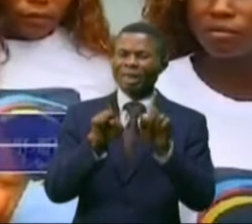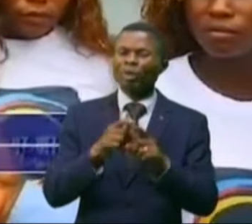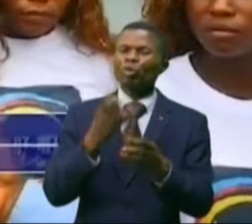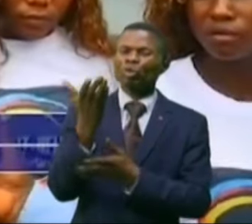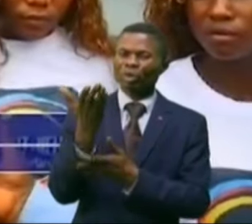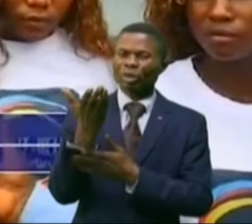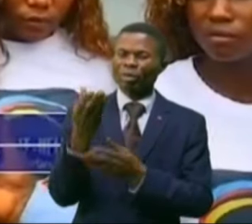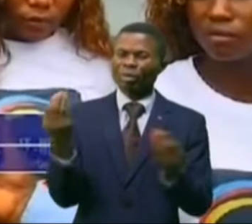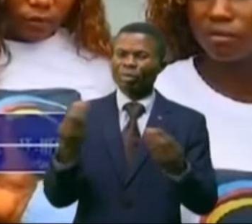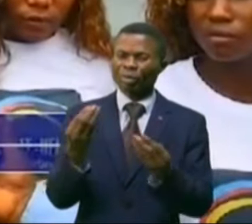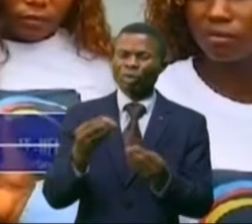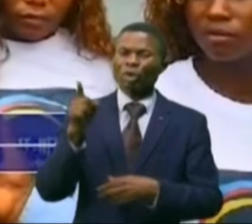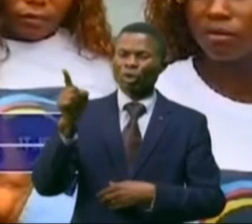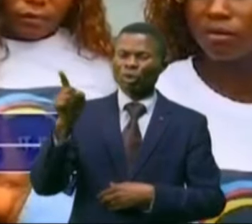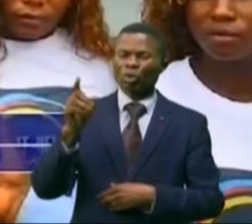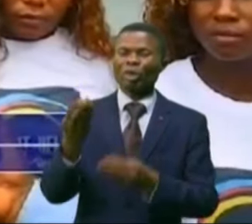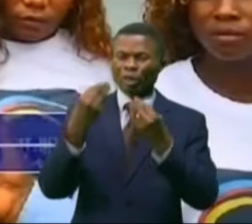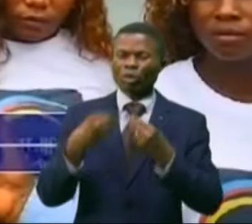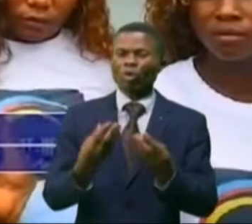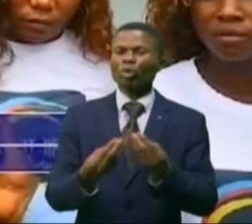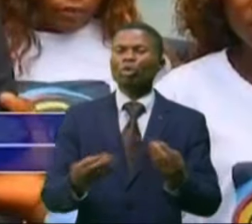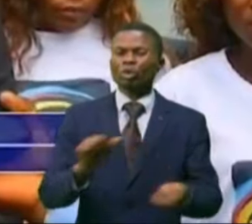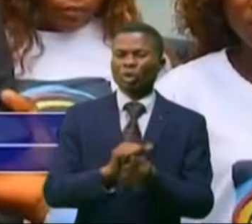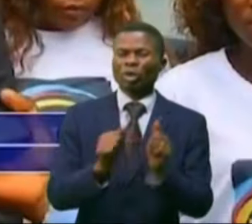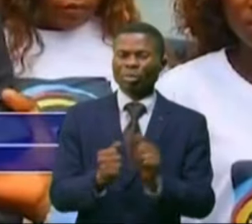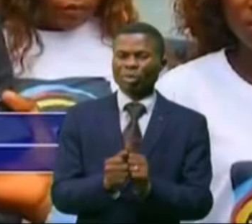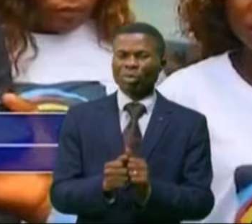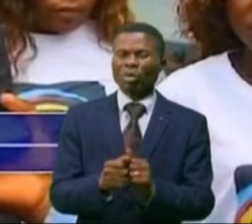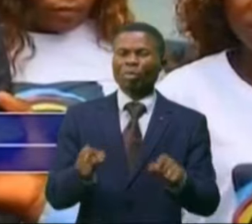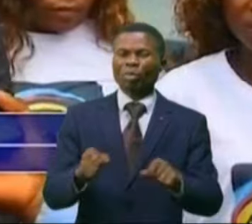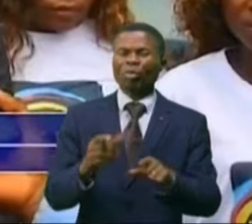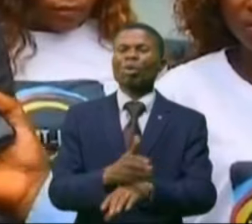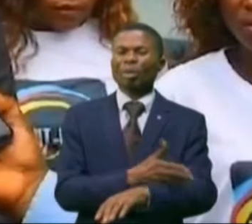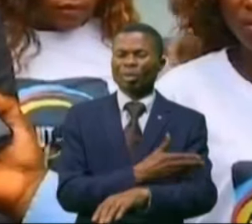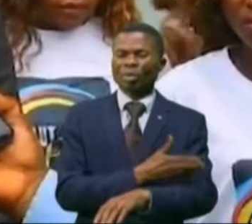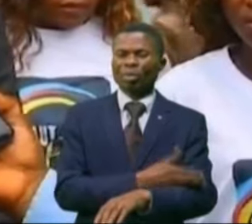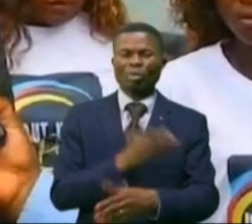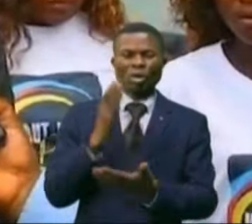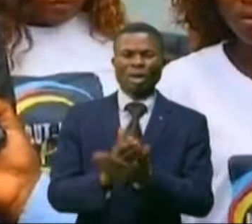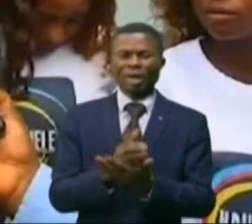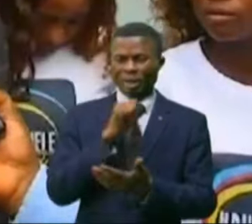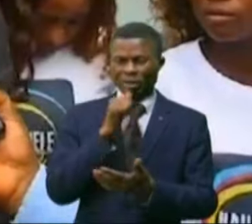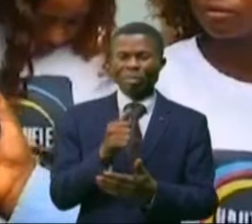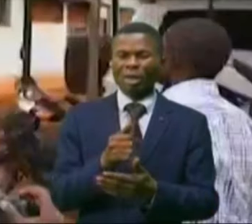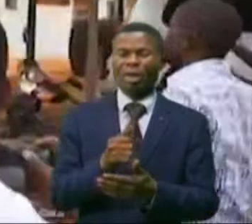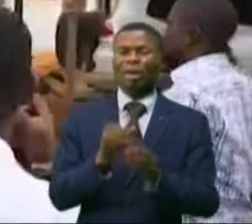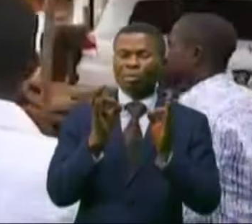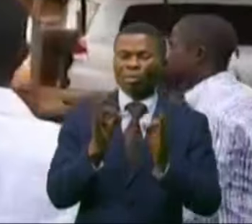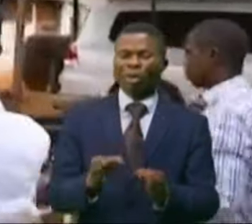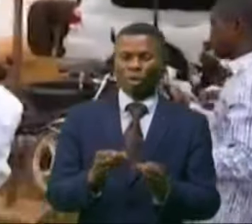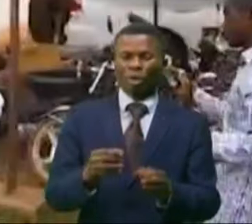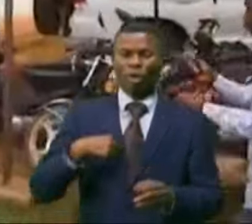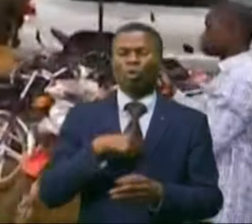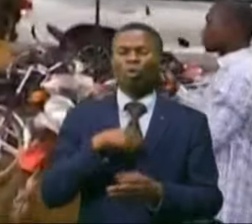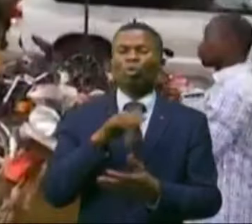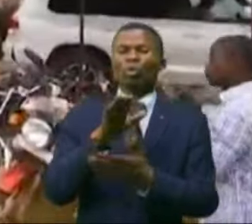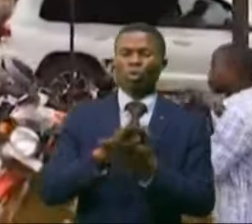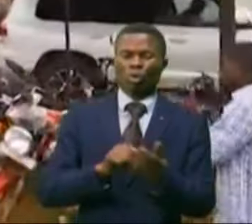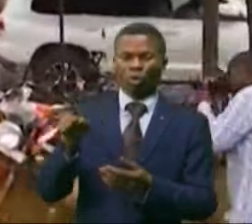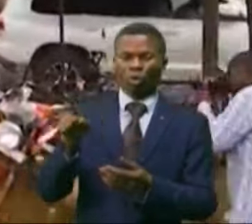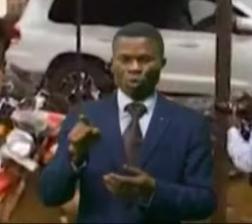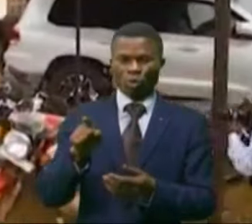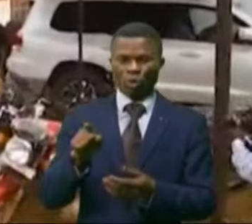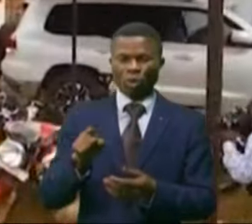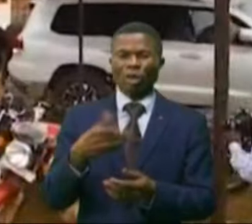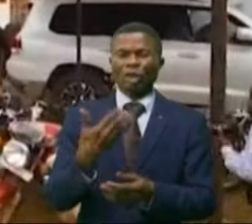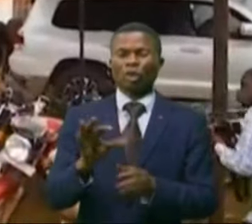pour que on voie cet héritage aller de l'avant professionnel, mais aussi discret, parce que nous croyons qu'il y aura des